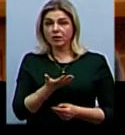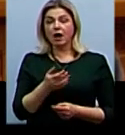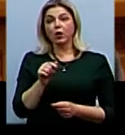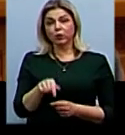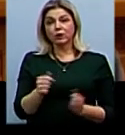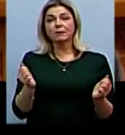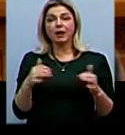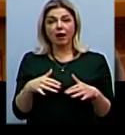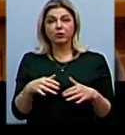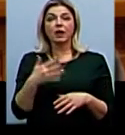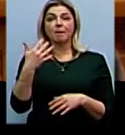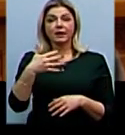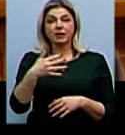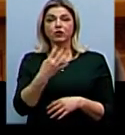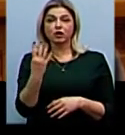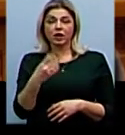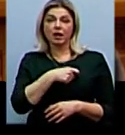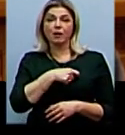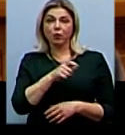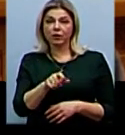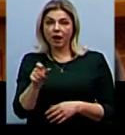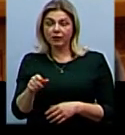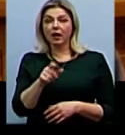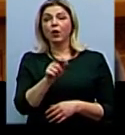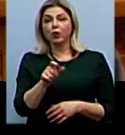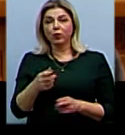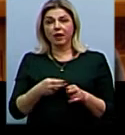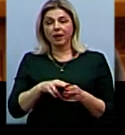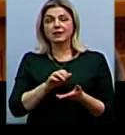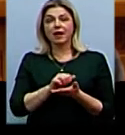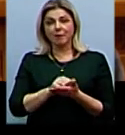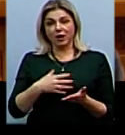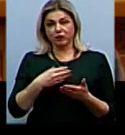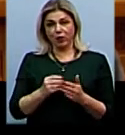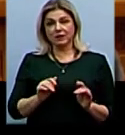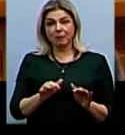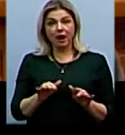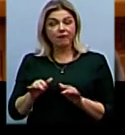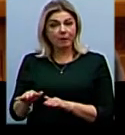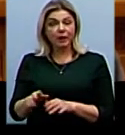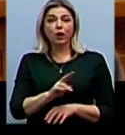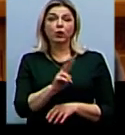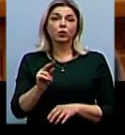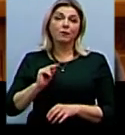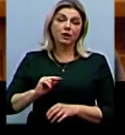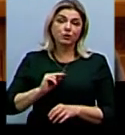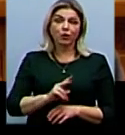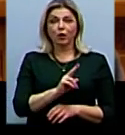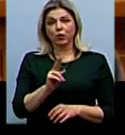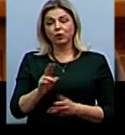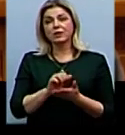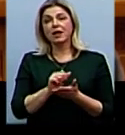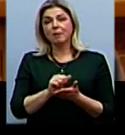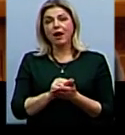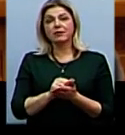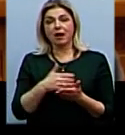Тут збирається 54 депутати, люди, які займаються своїми справами. Хтось працює, хтось займає